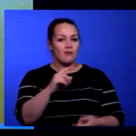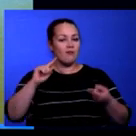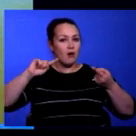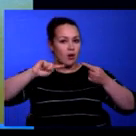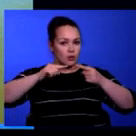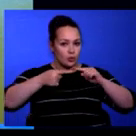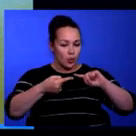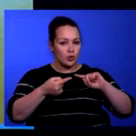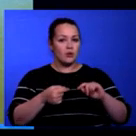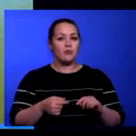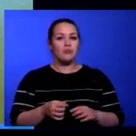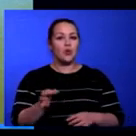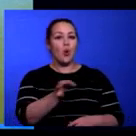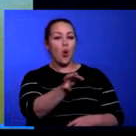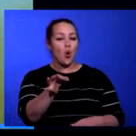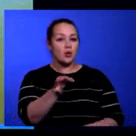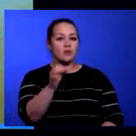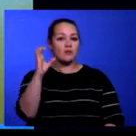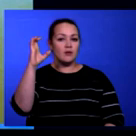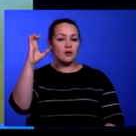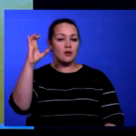затем остров союзов